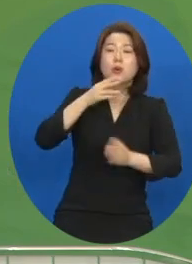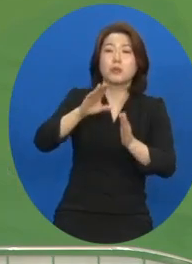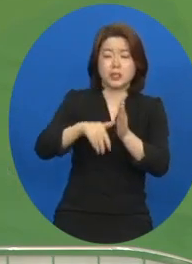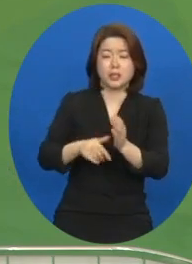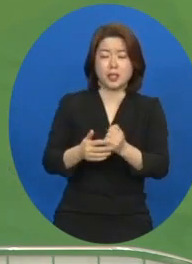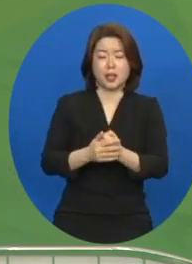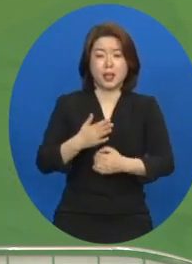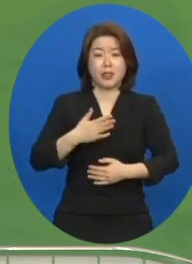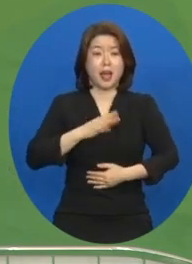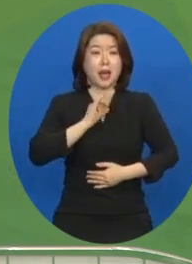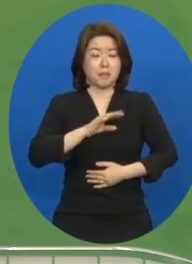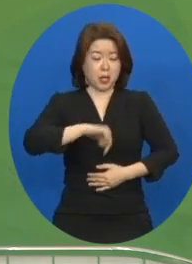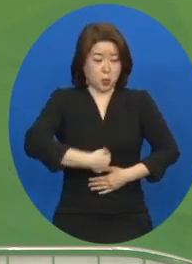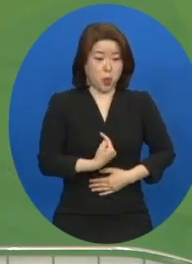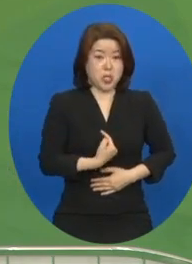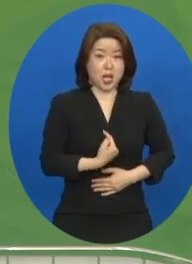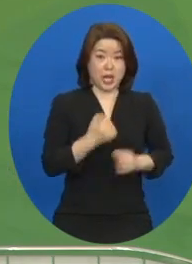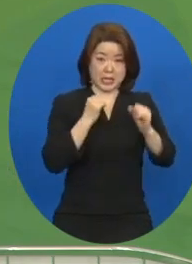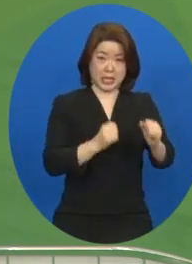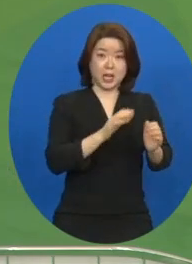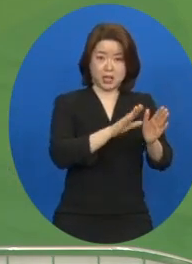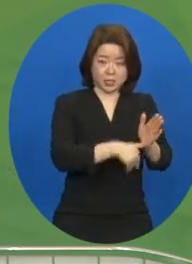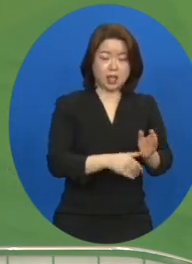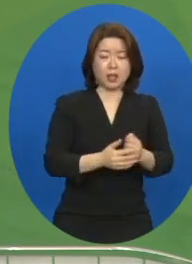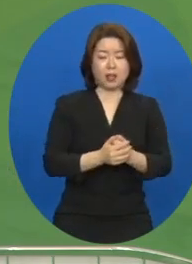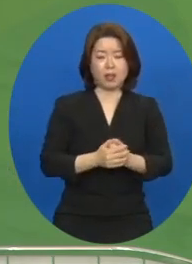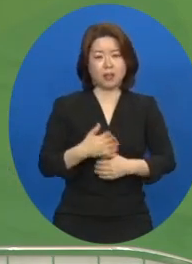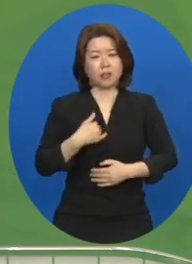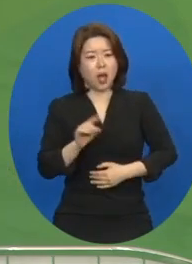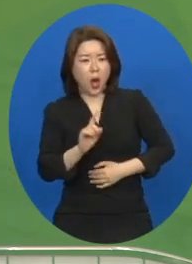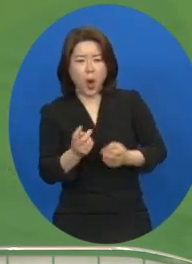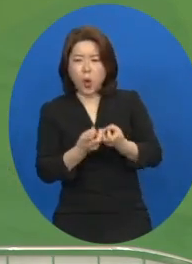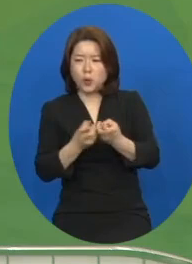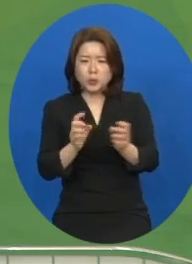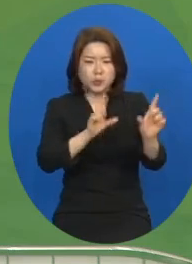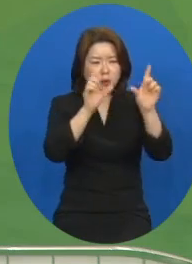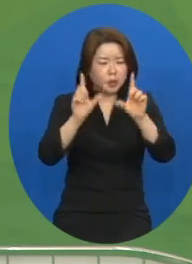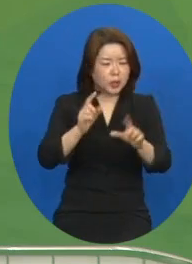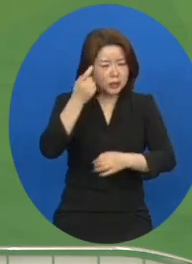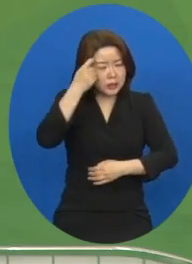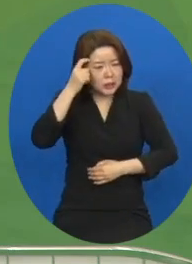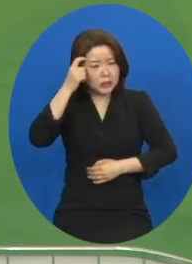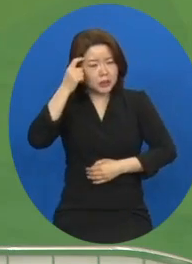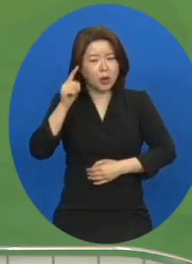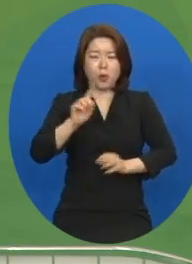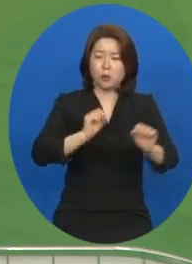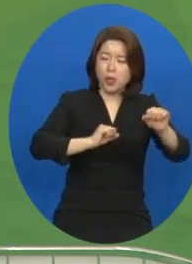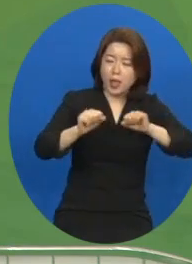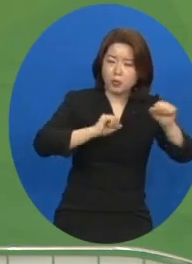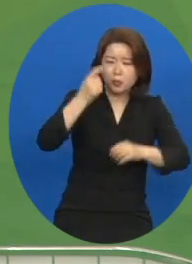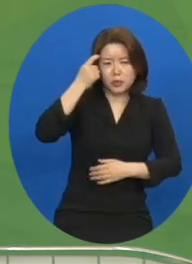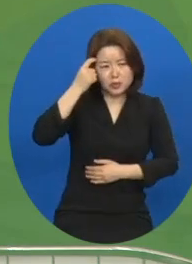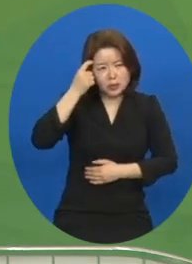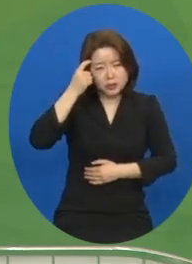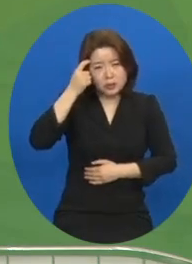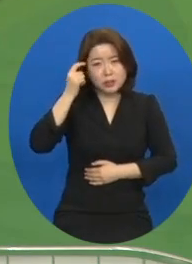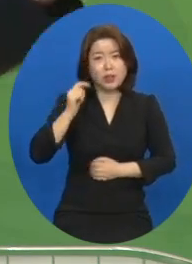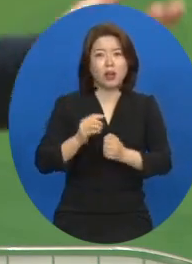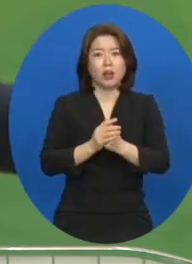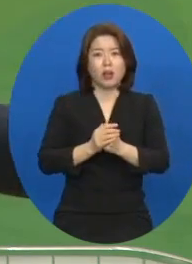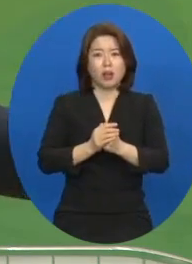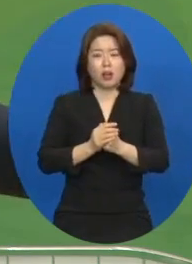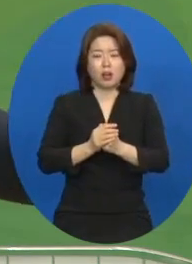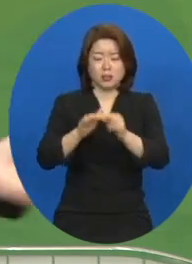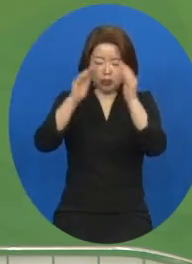나만 혼자 있을 때, 그때 나는 도대체 어떻게 살았나? 어떤 행동을 했었나? 그 모든